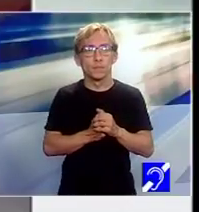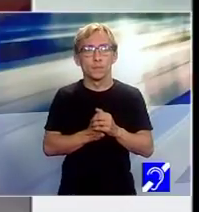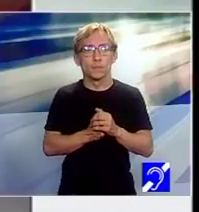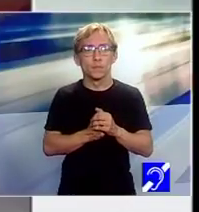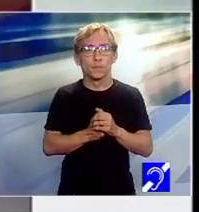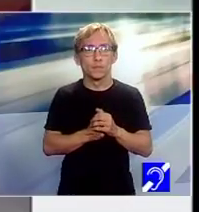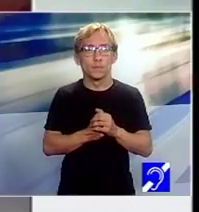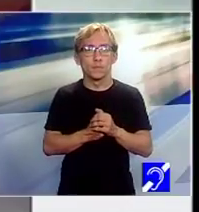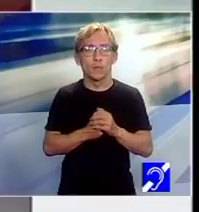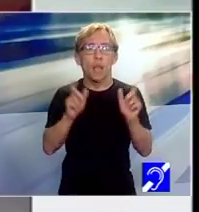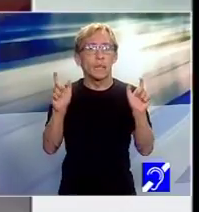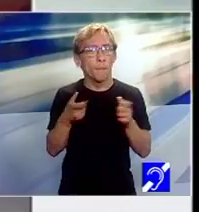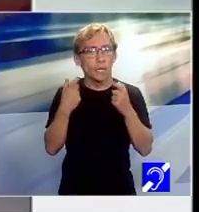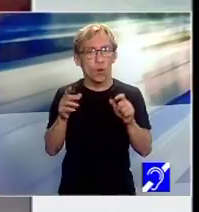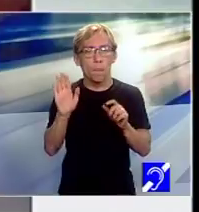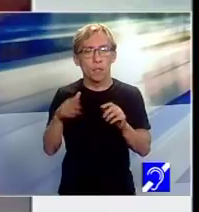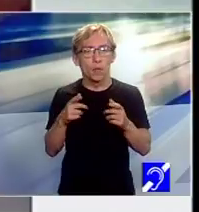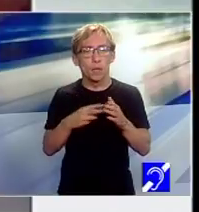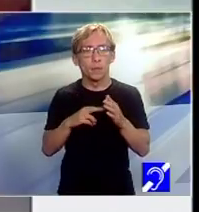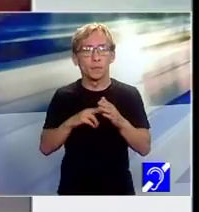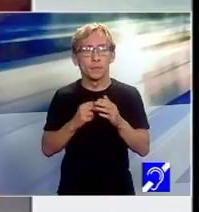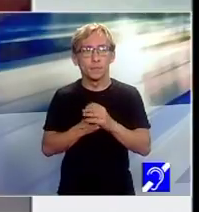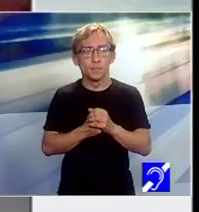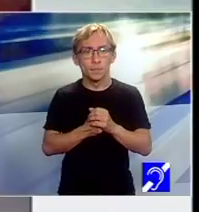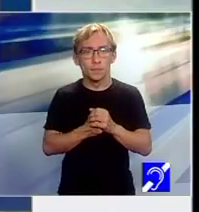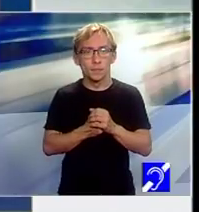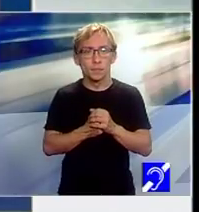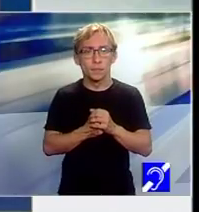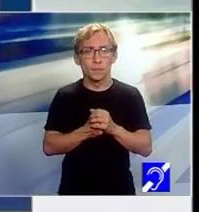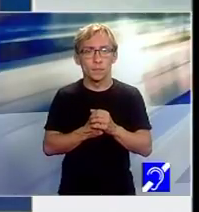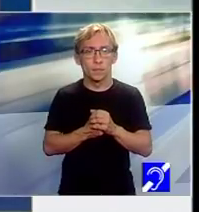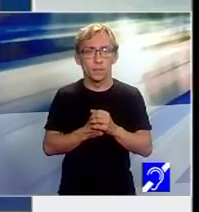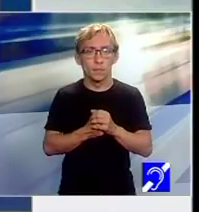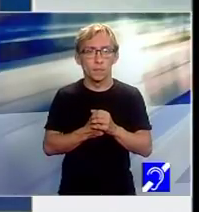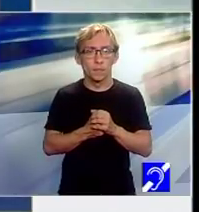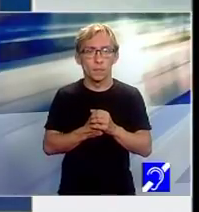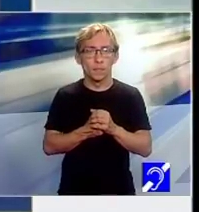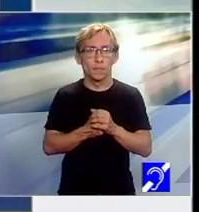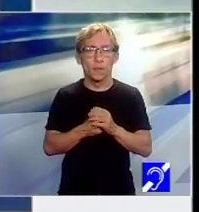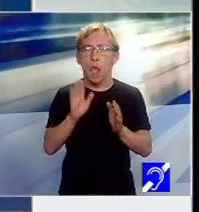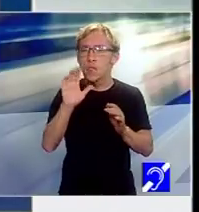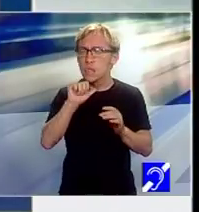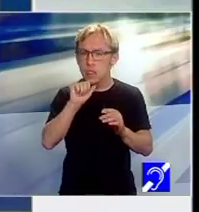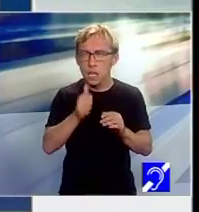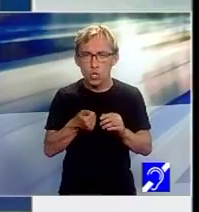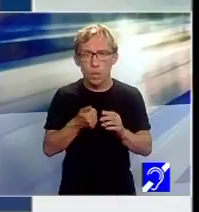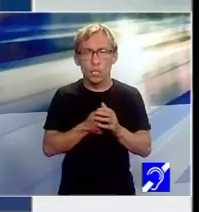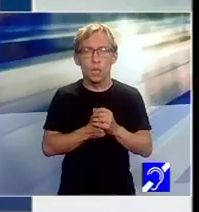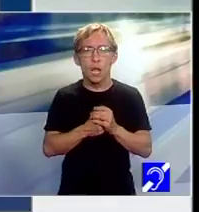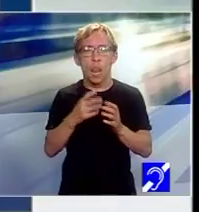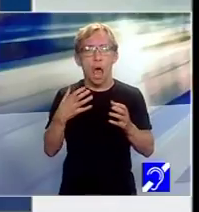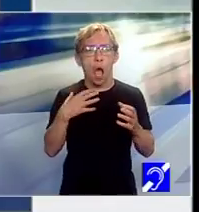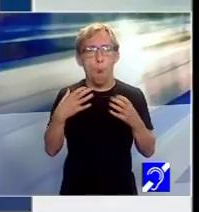de spectacol pentru anul care urmează. Ați avut oameni care v-au spus, uite, eu n-am fost niciodată până la un moment dat la